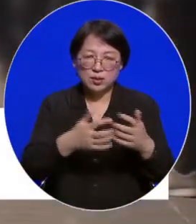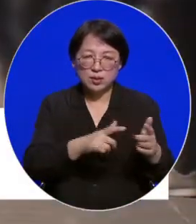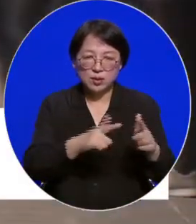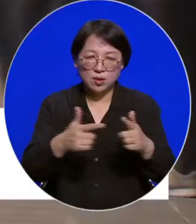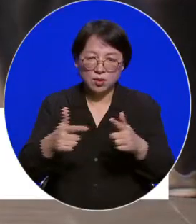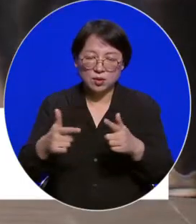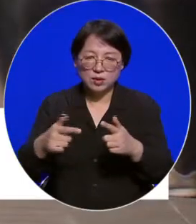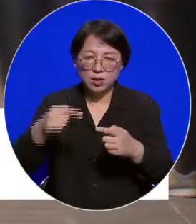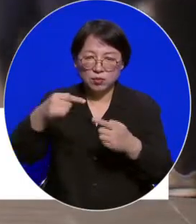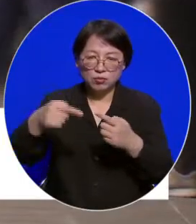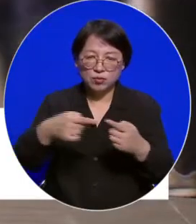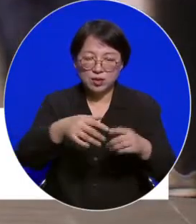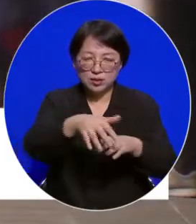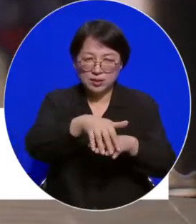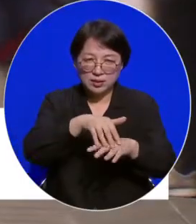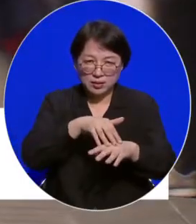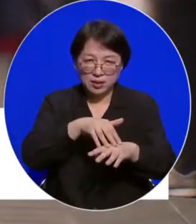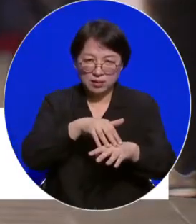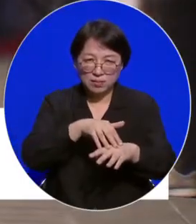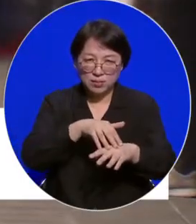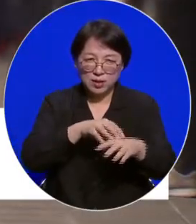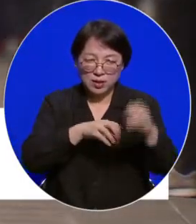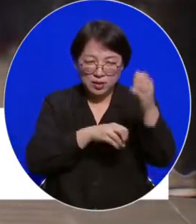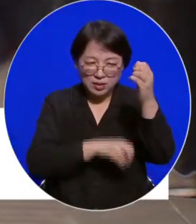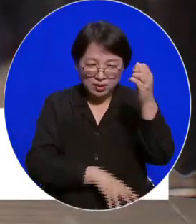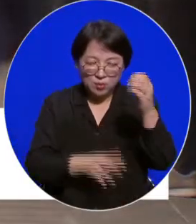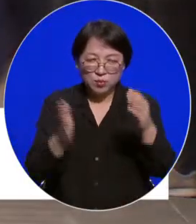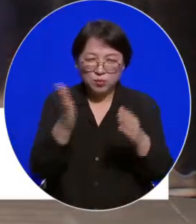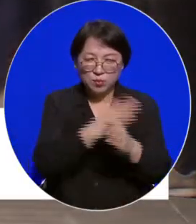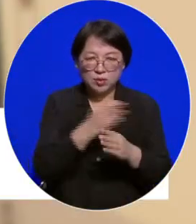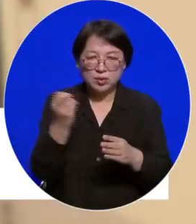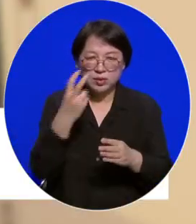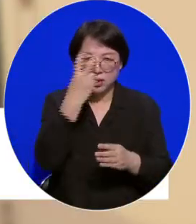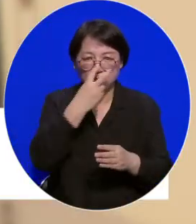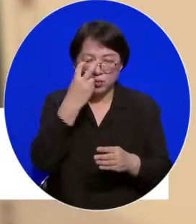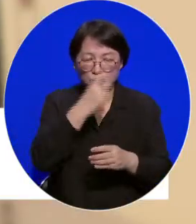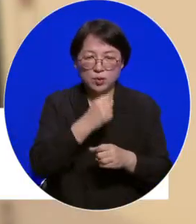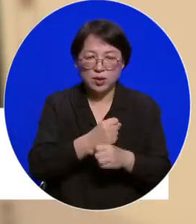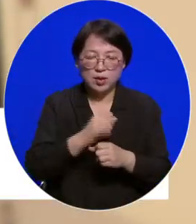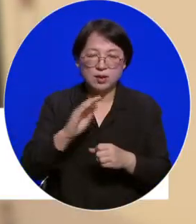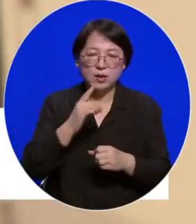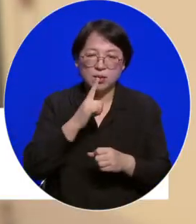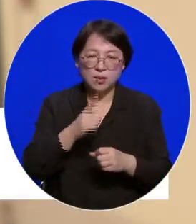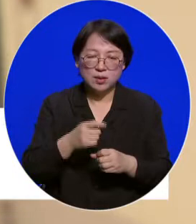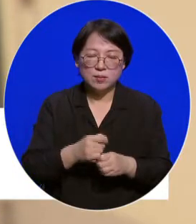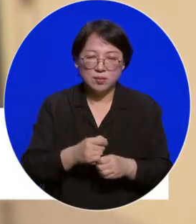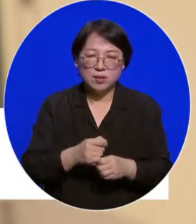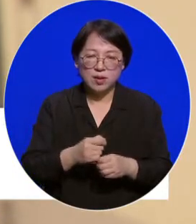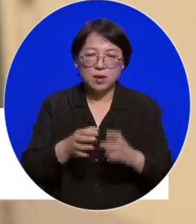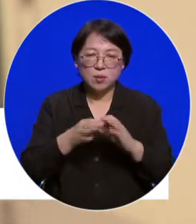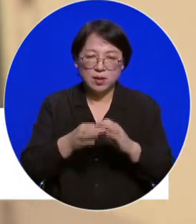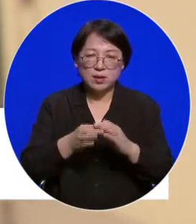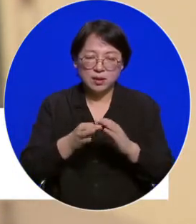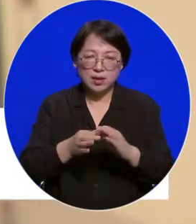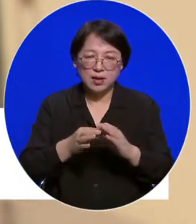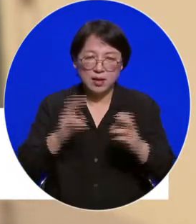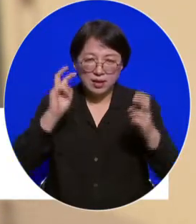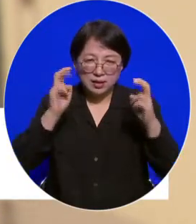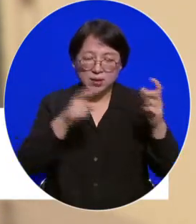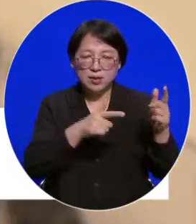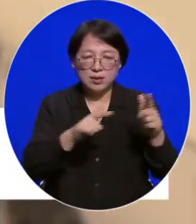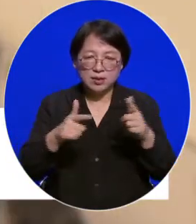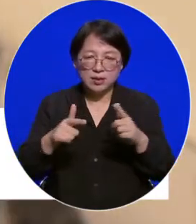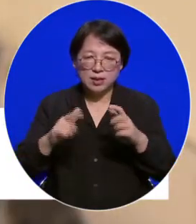분야의 철도 안전 체계를 원점에서 재검토해야 한다고 말했습니다. 또 국토부를 포함한 관계기관과 기업이